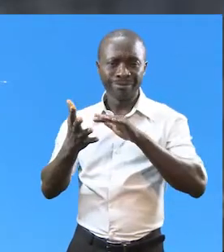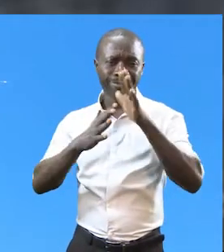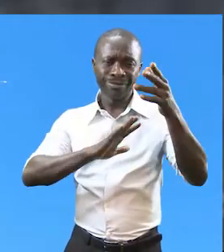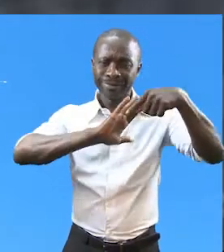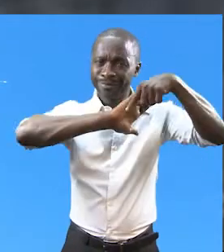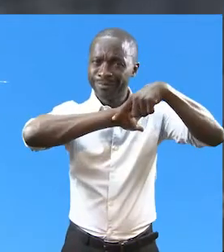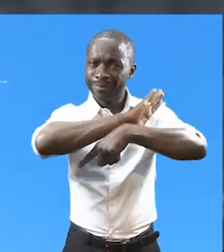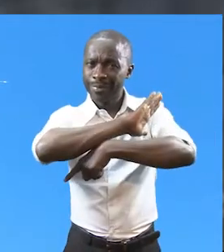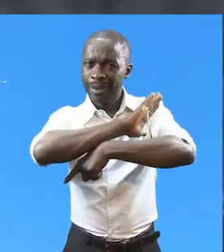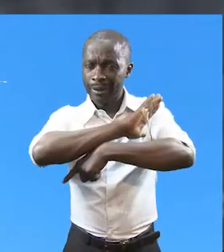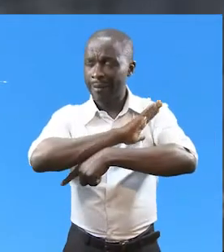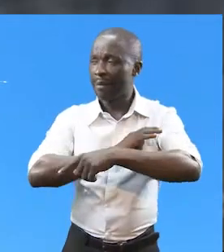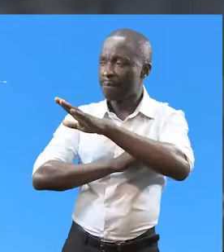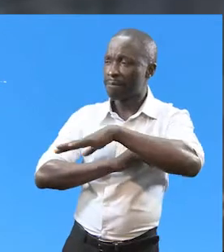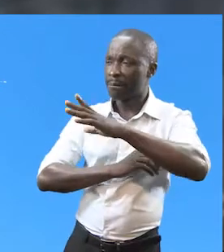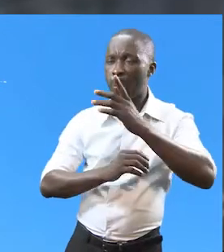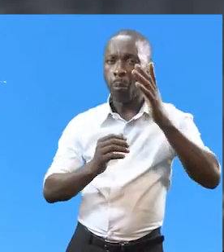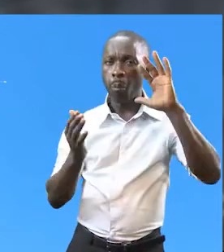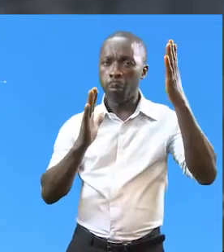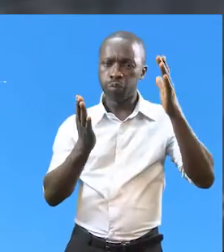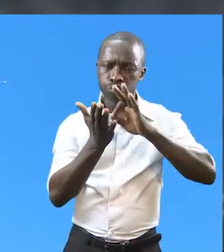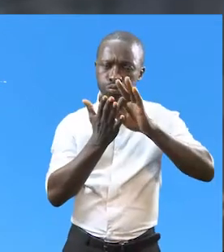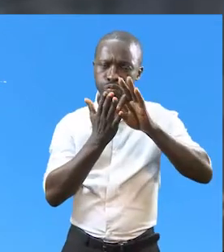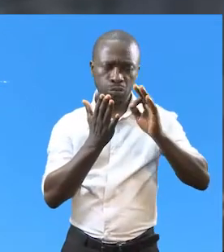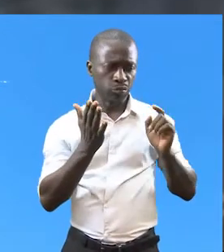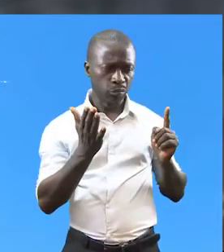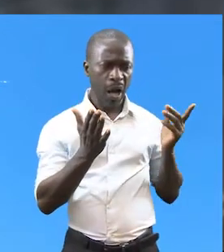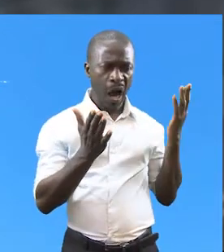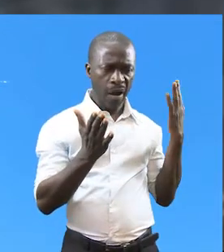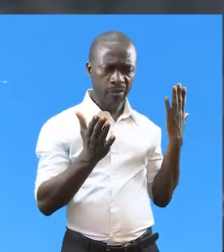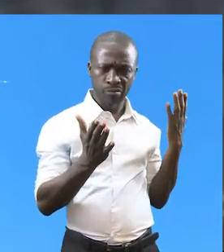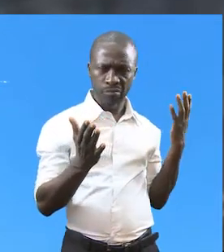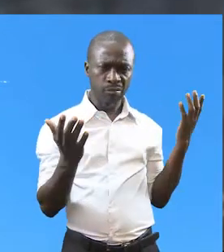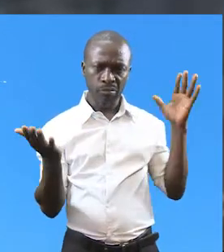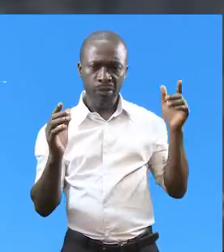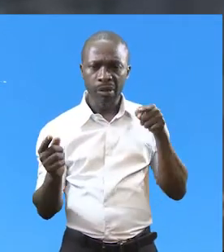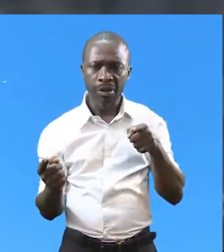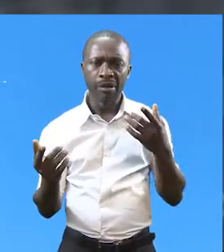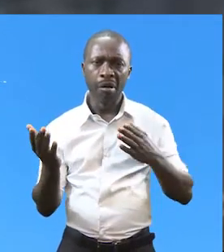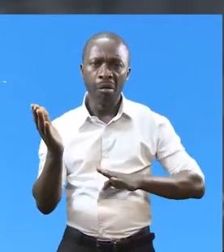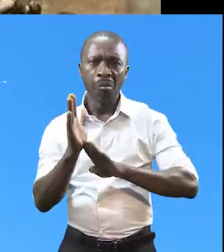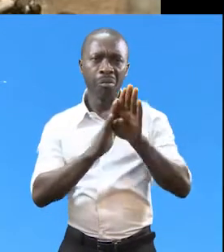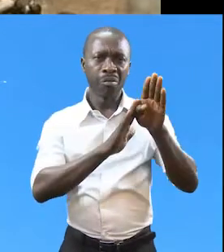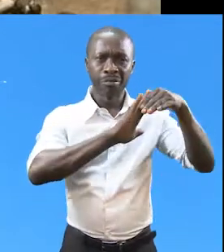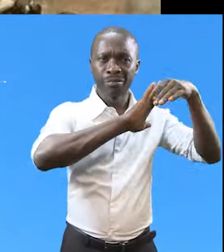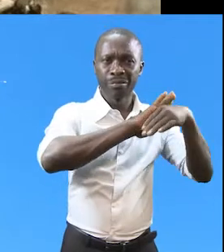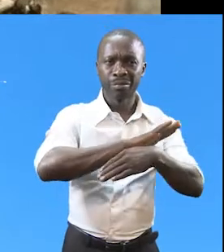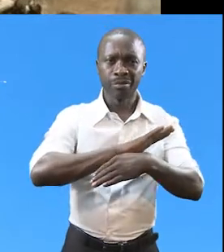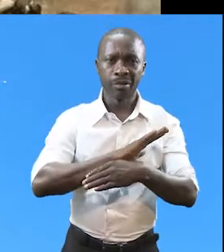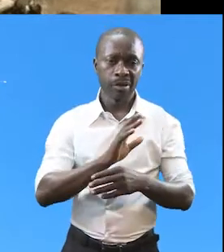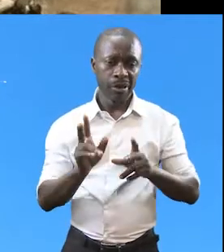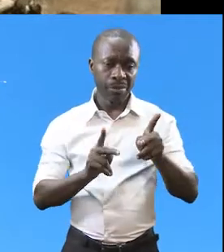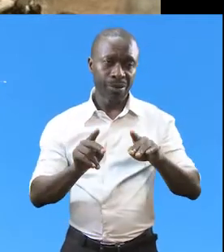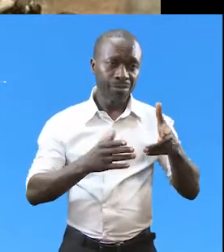région où, d'après le baromètre sécuritaire du Kivu, ce sont plus de 800 civils qui ont été tués au cours de cette année. Par ailleurs,